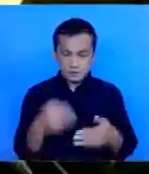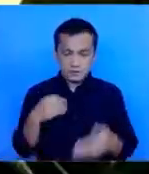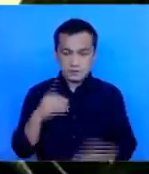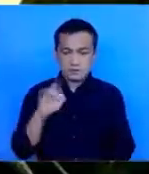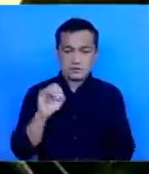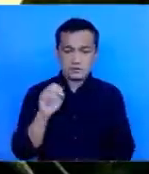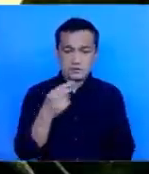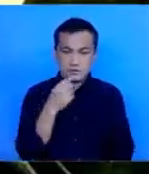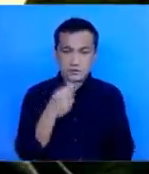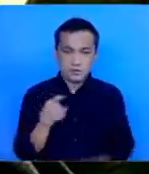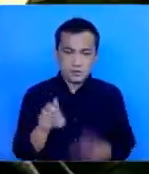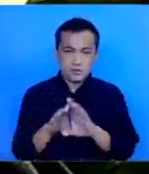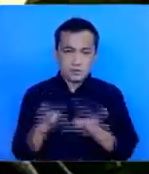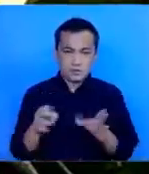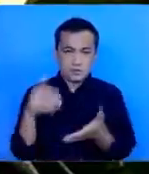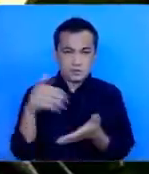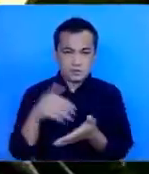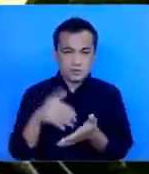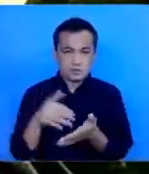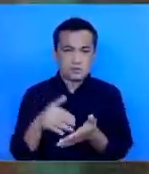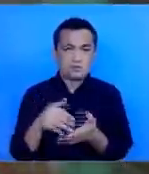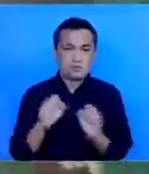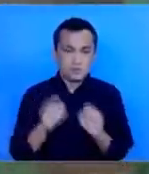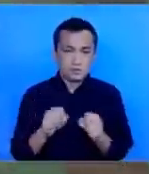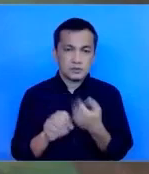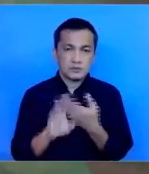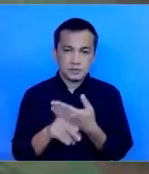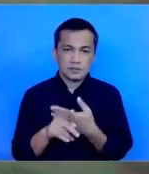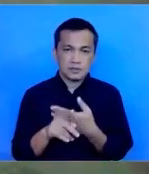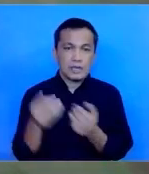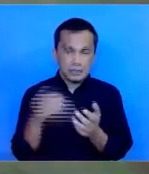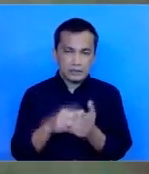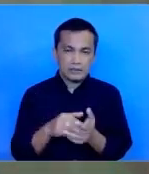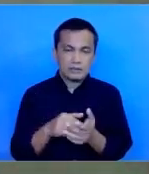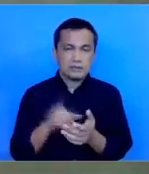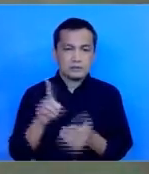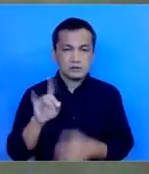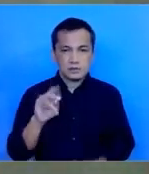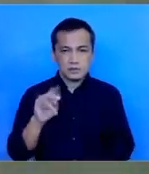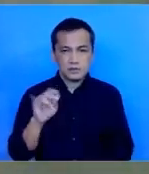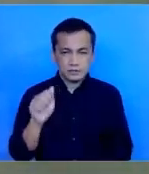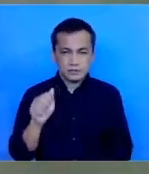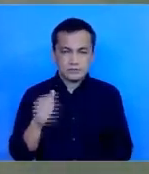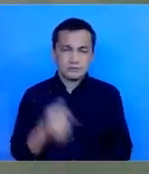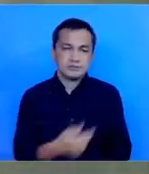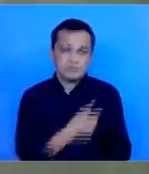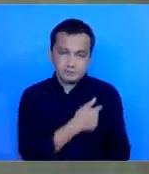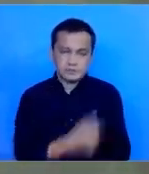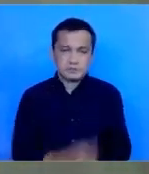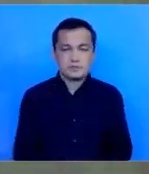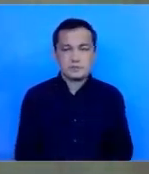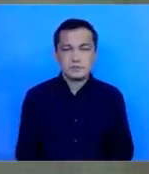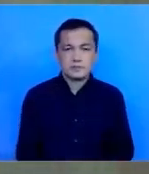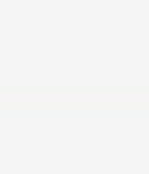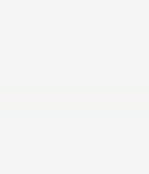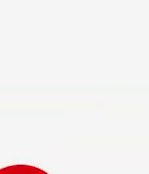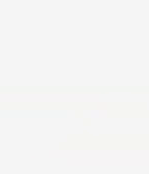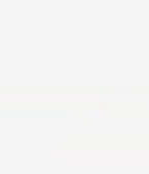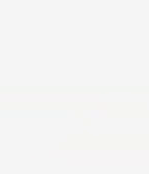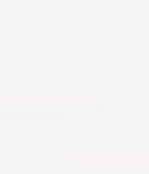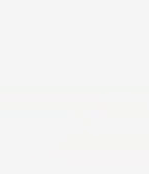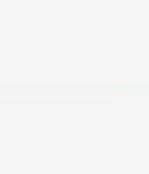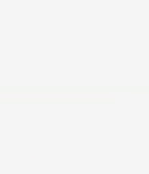silang pag-aralan ng datos ukol sa Dengvax. Nagbabalita mula sa Frontline, JC Cosico, News 5.